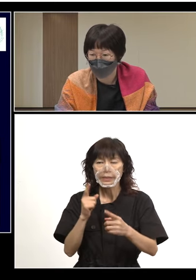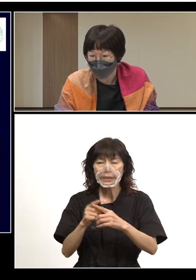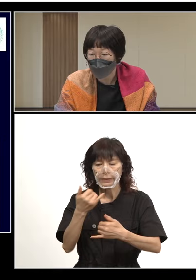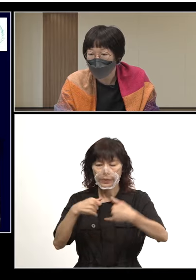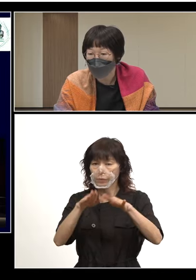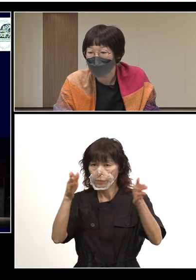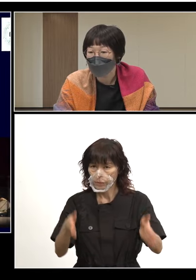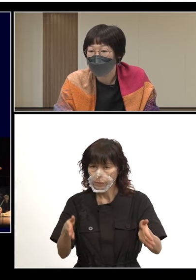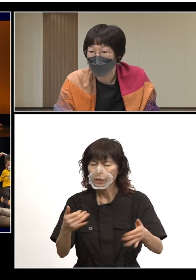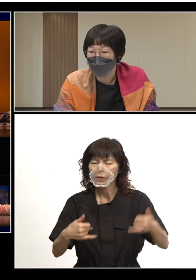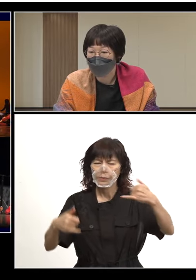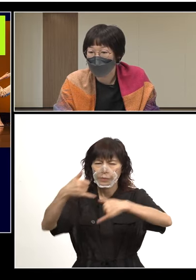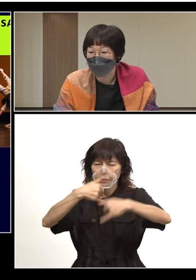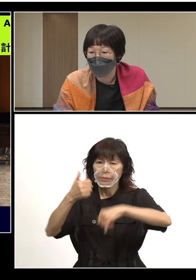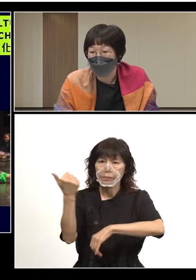嘅。